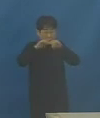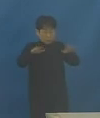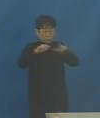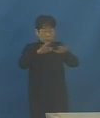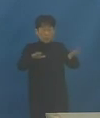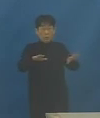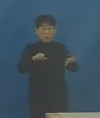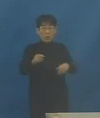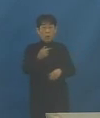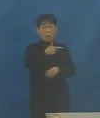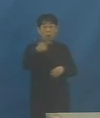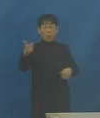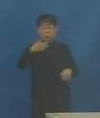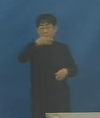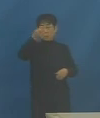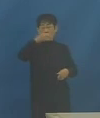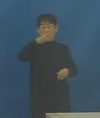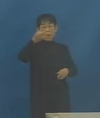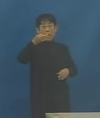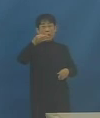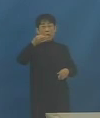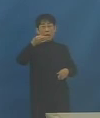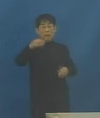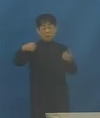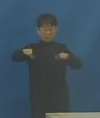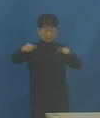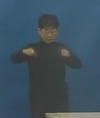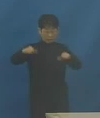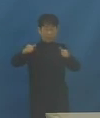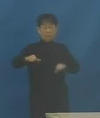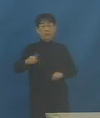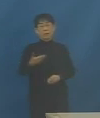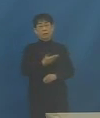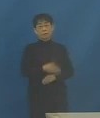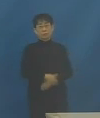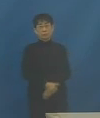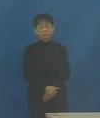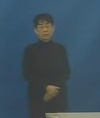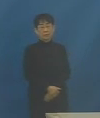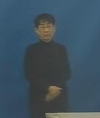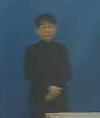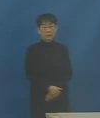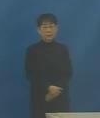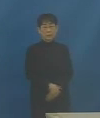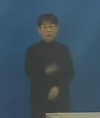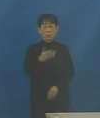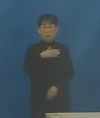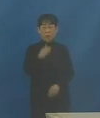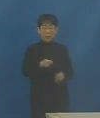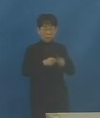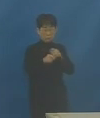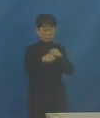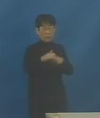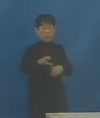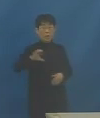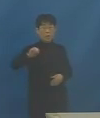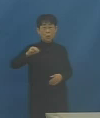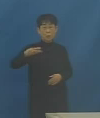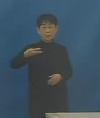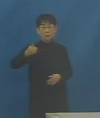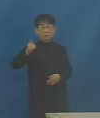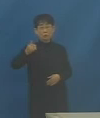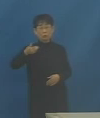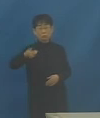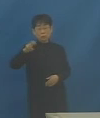出すのと変わらないようなことになるとでこんなことがありますがずっとじゃありませんこのオミクロンカーブが流行っている